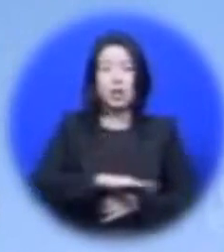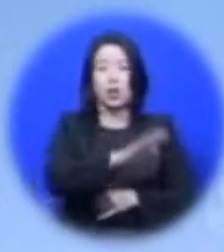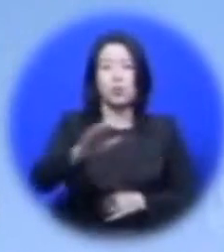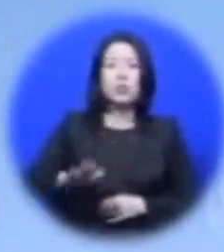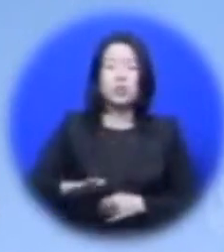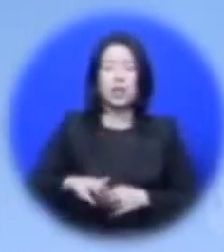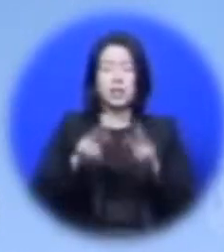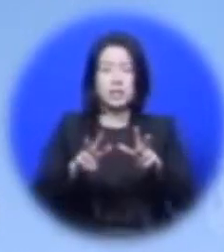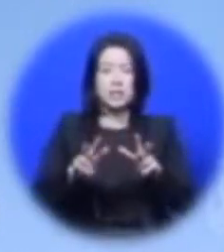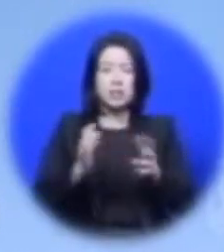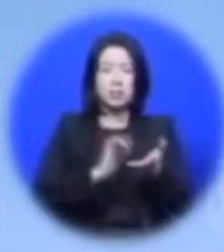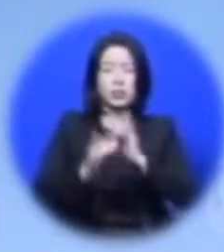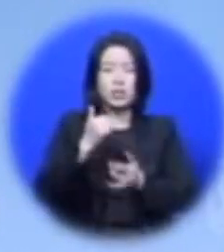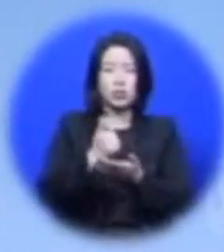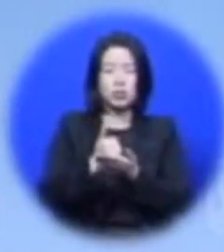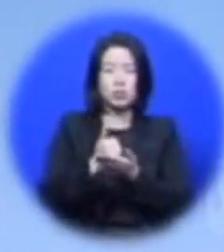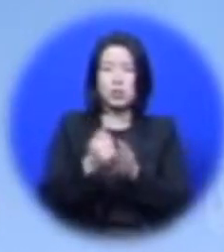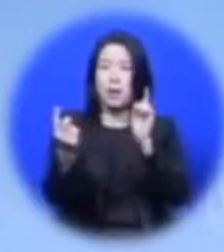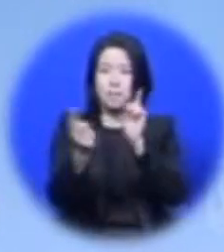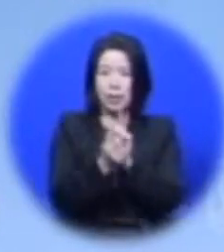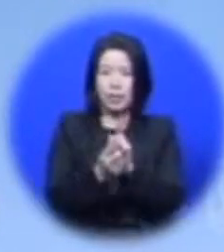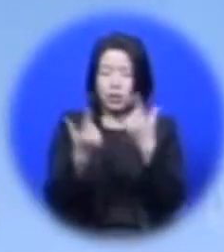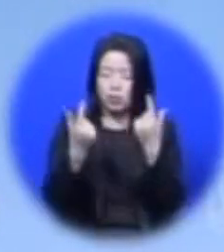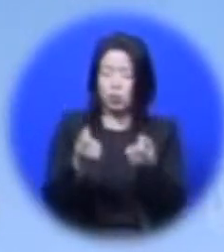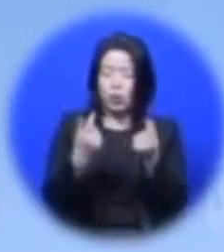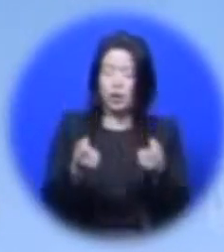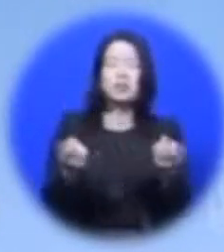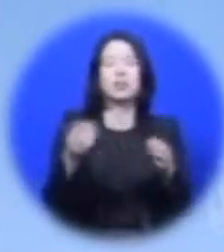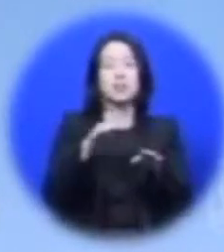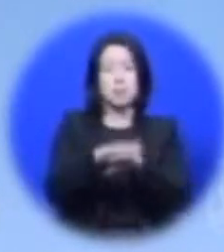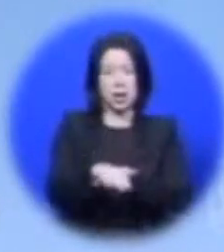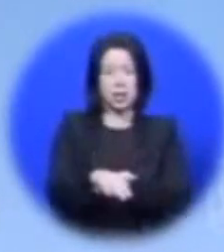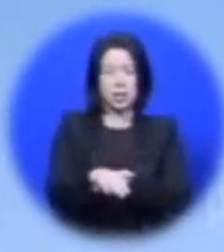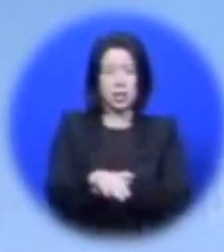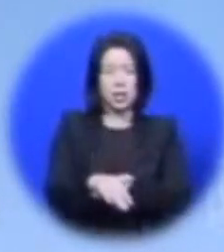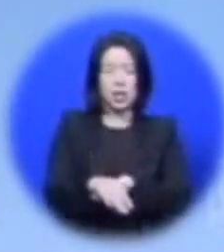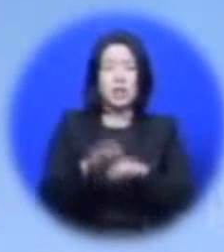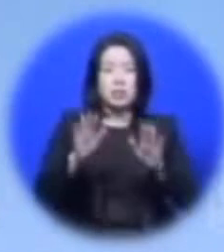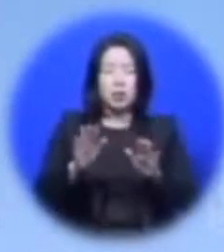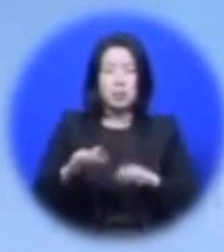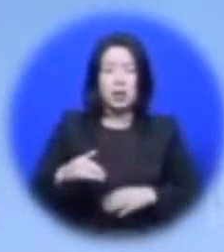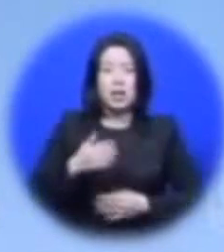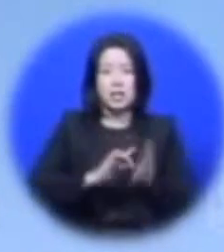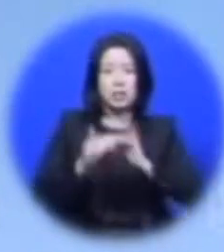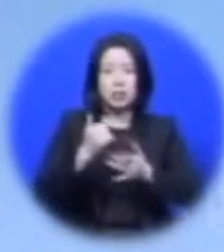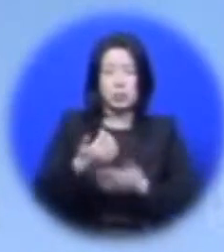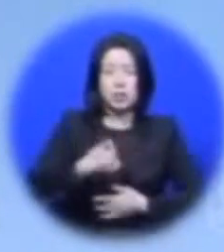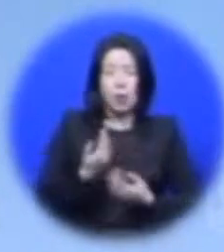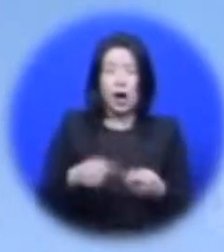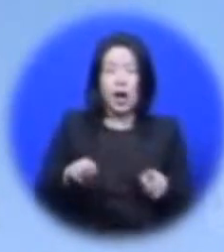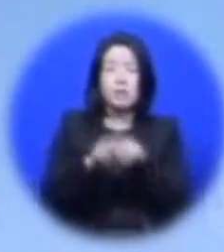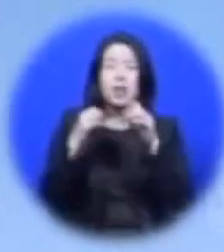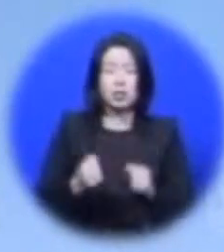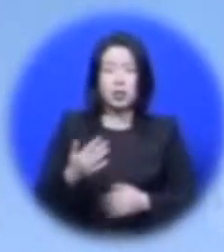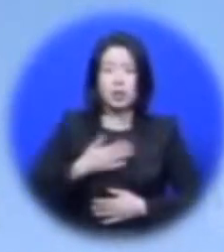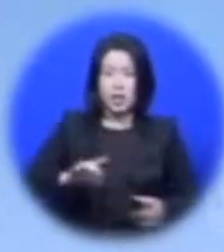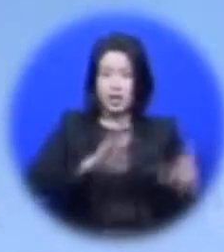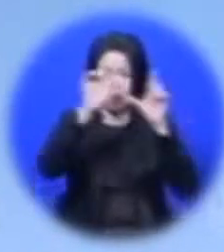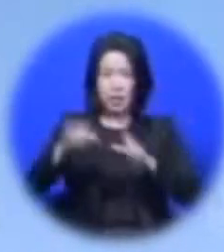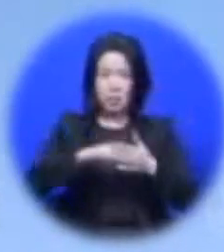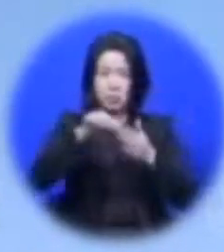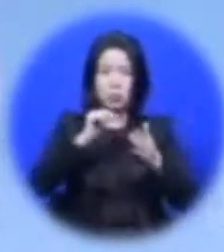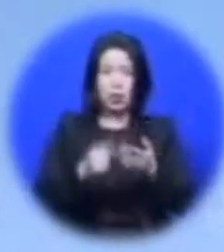만나는 똑같은 방식이니까. 지금 우리들이 예수님이 정말 나와 같이 계시구나. 내 삶 속에 같이